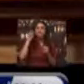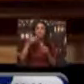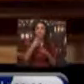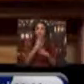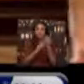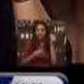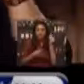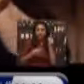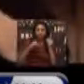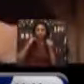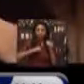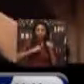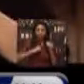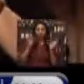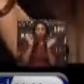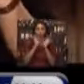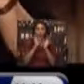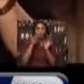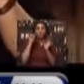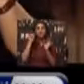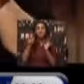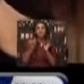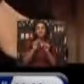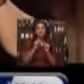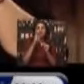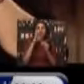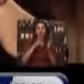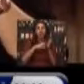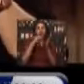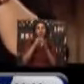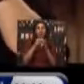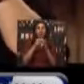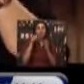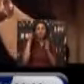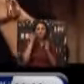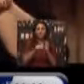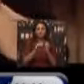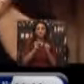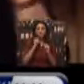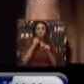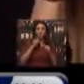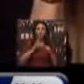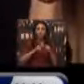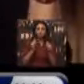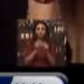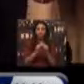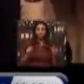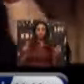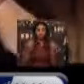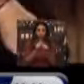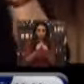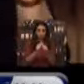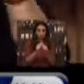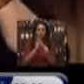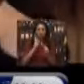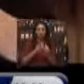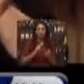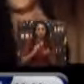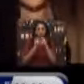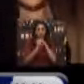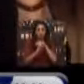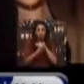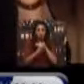لا عموما انا بتكلم على بني ادم. بني ادم مولود بمشاعر معينة بدائية